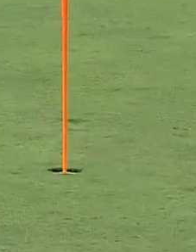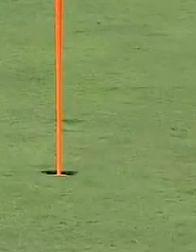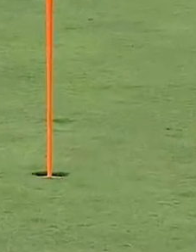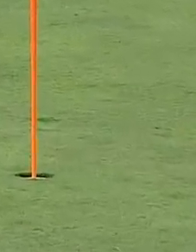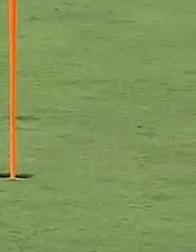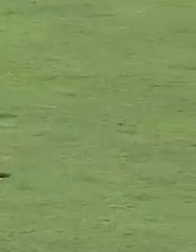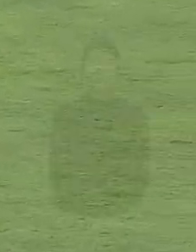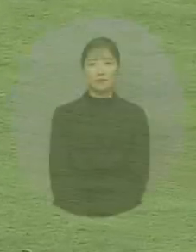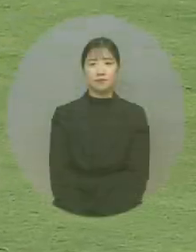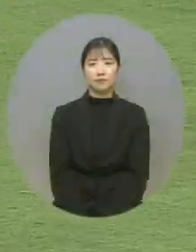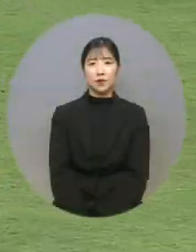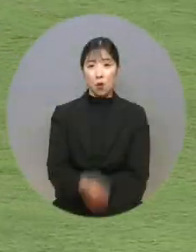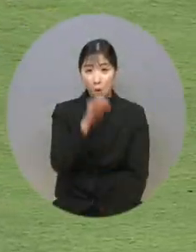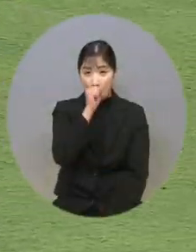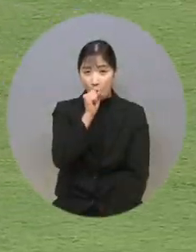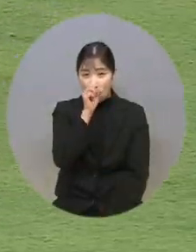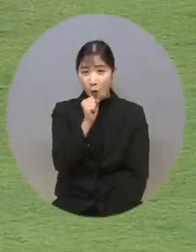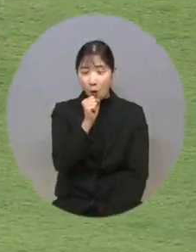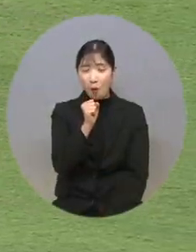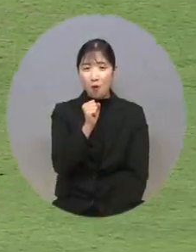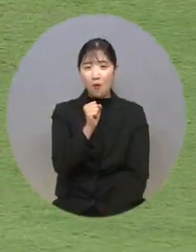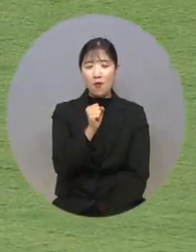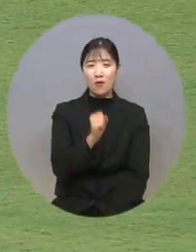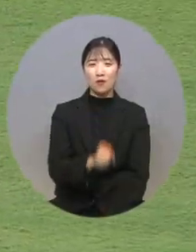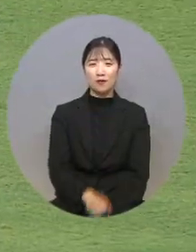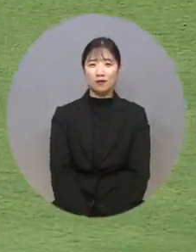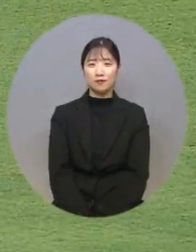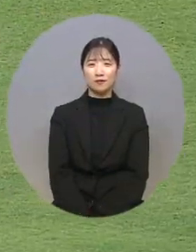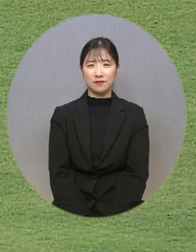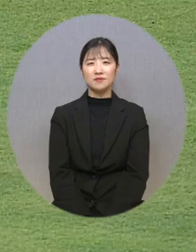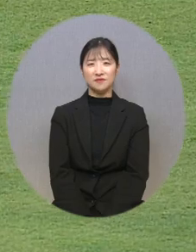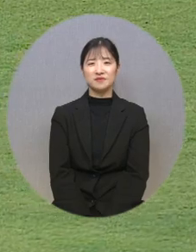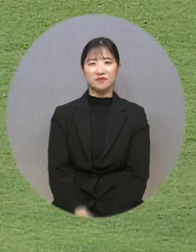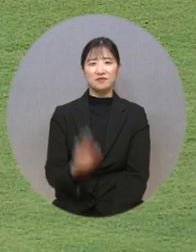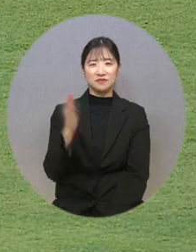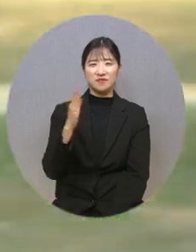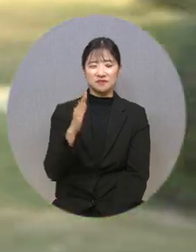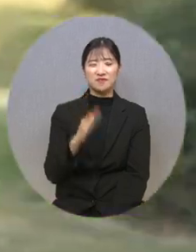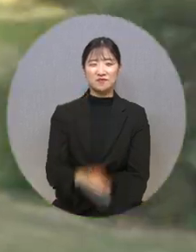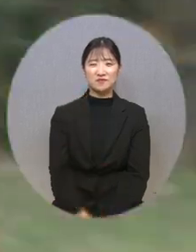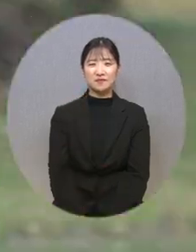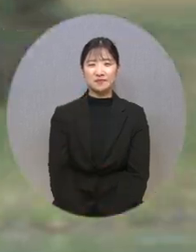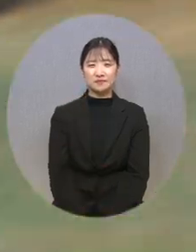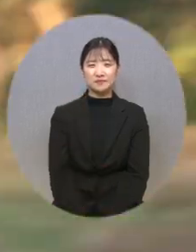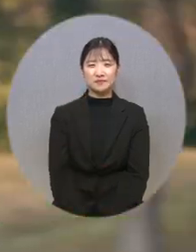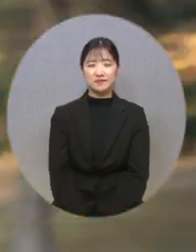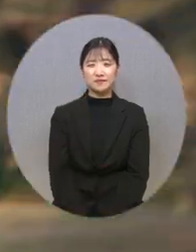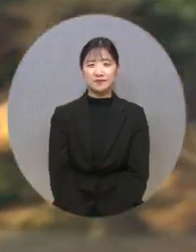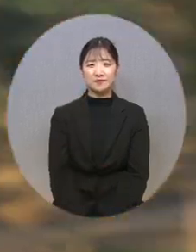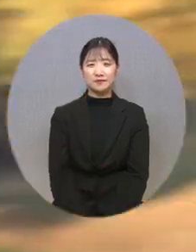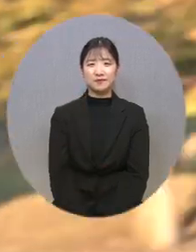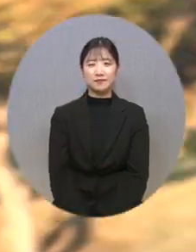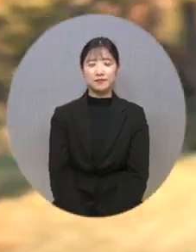좋다. 약간 지금 그림이 아 올라갔어요. 아, 좀 재밌었어요.